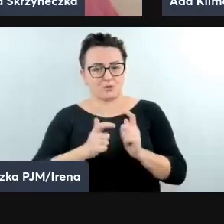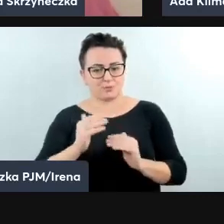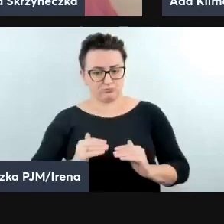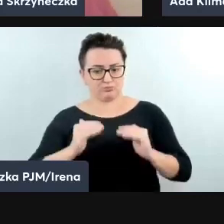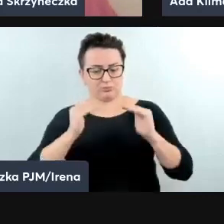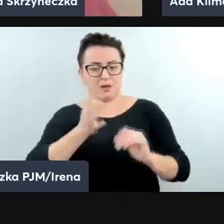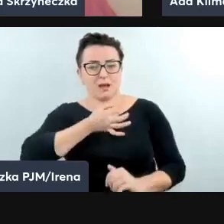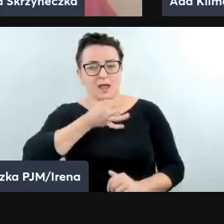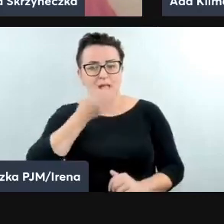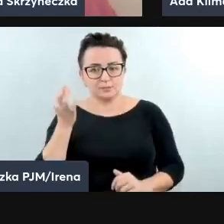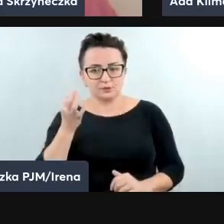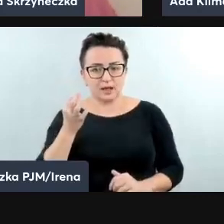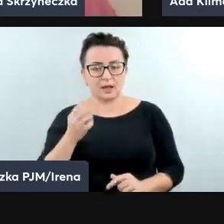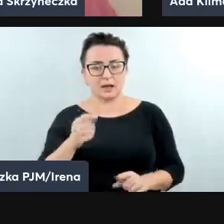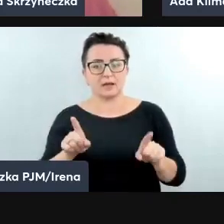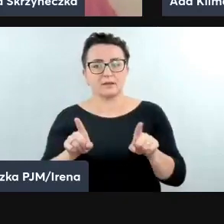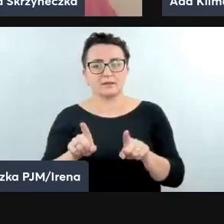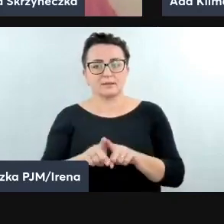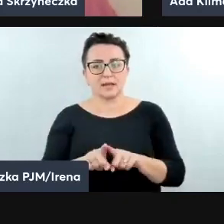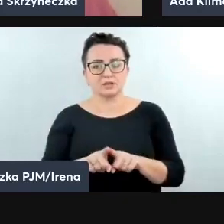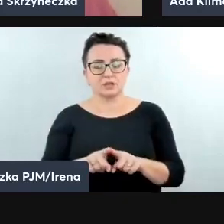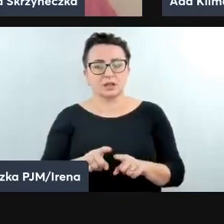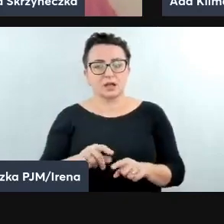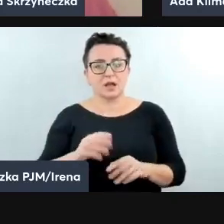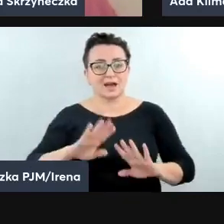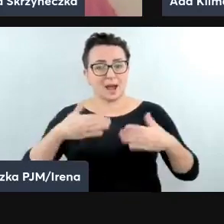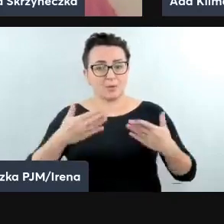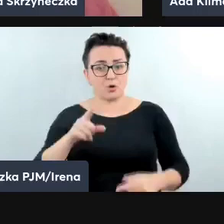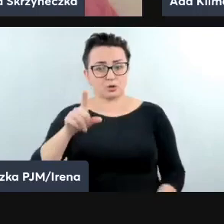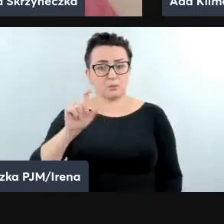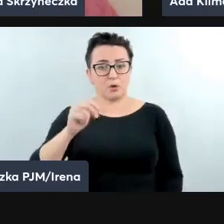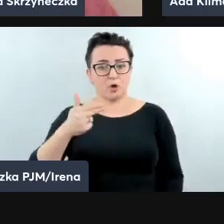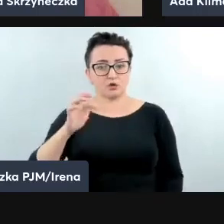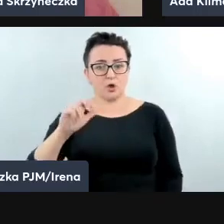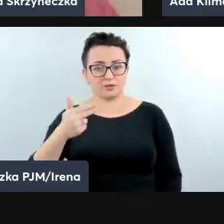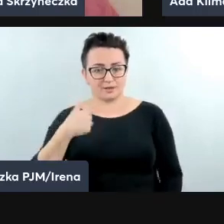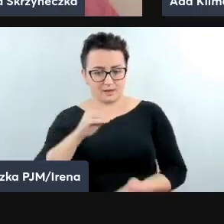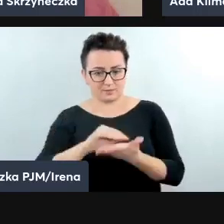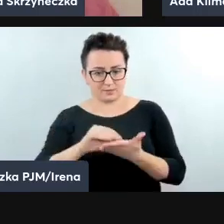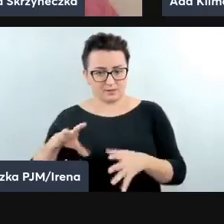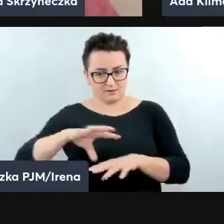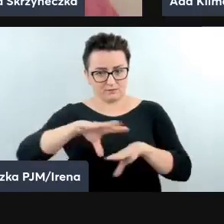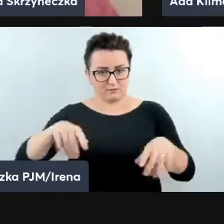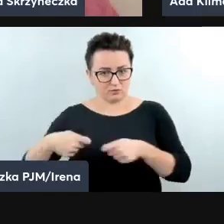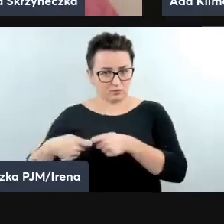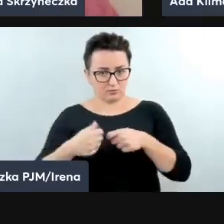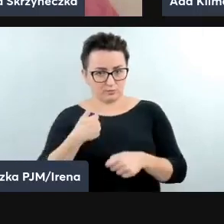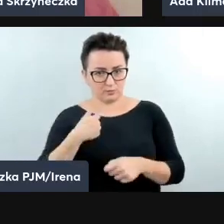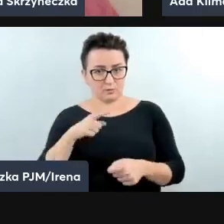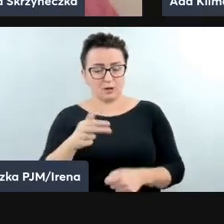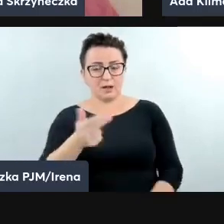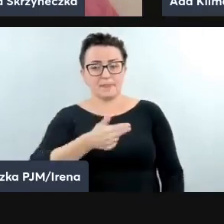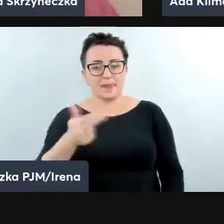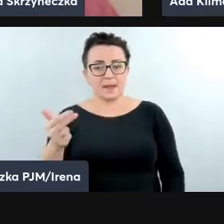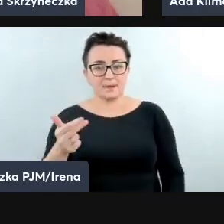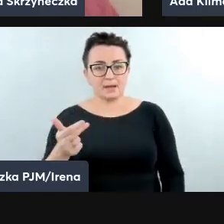naszego pontonowego raportu, którego też jestem współautorką, że temat, jakby kwestia atmosfery